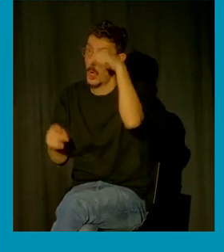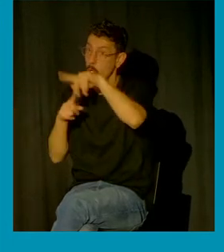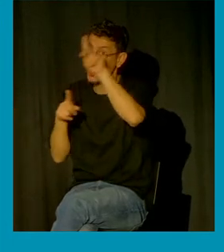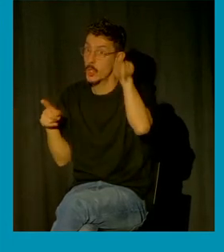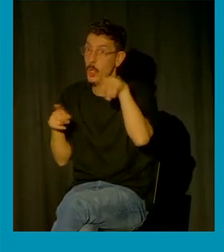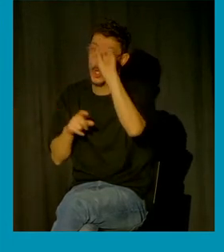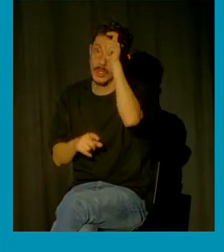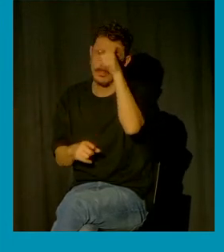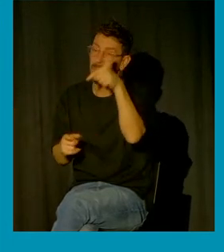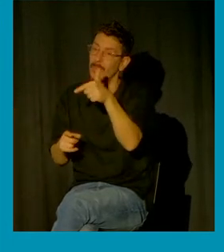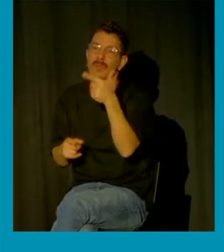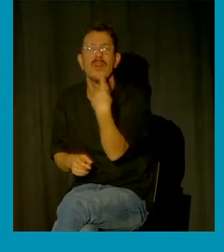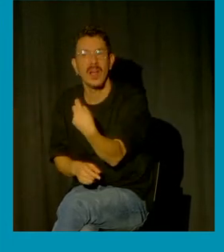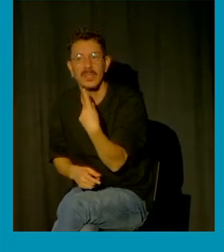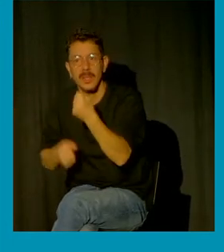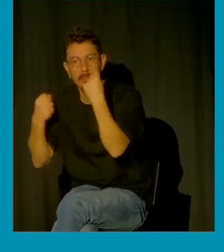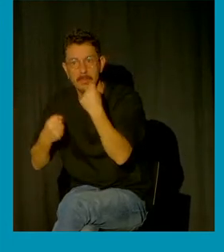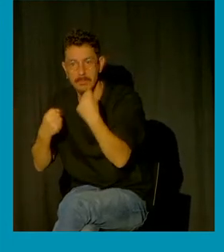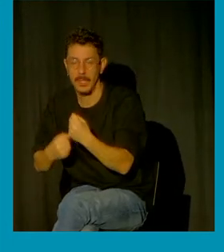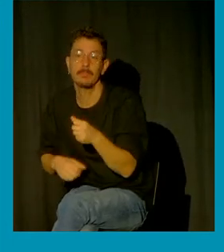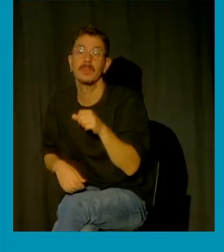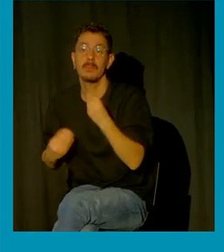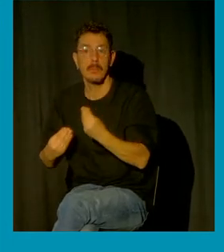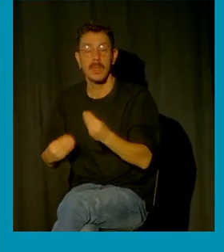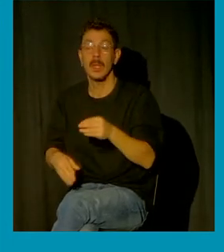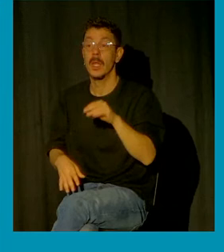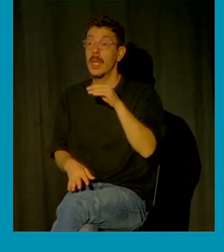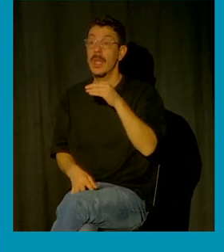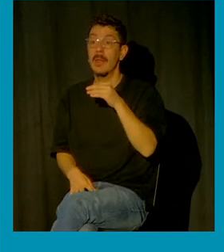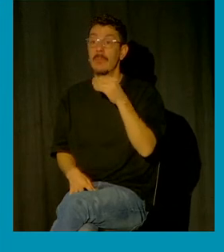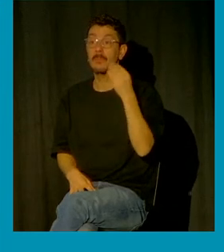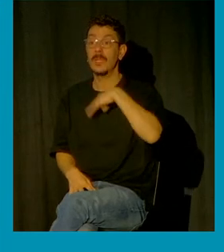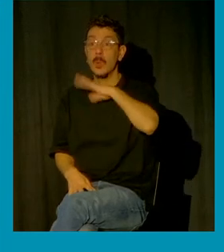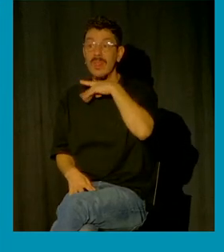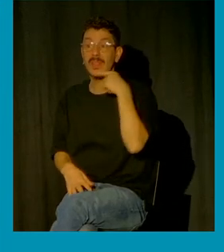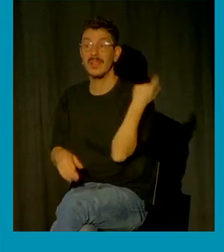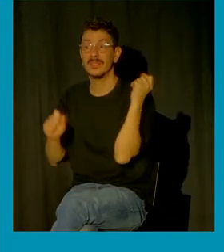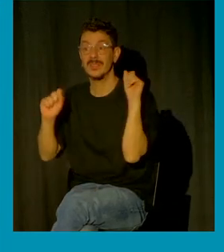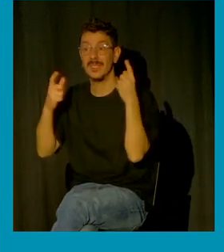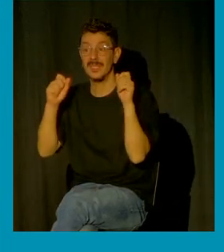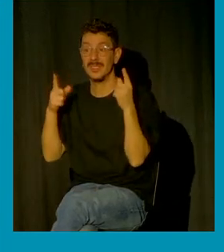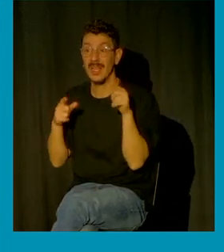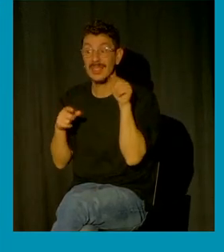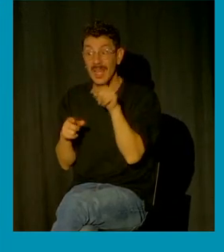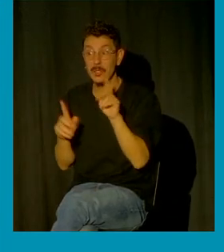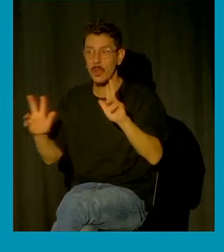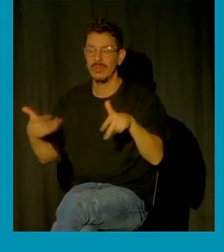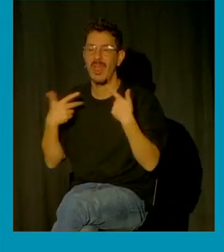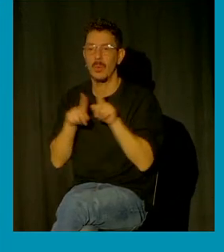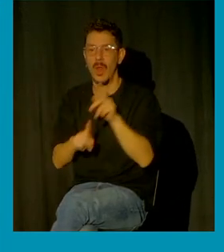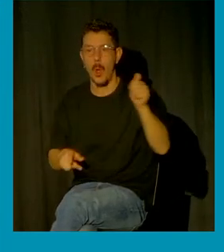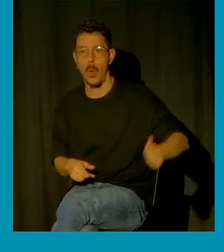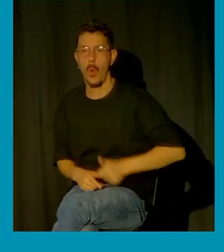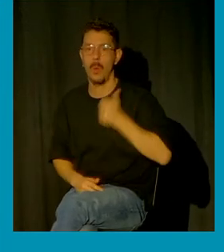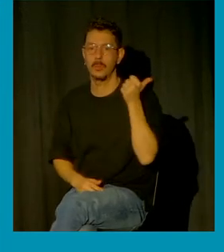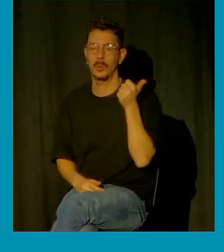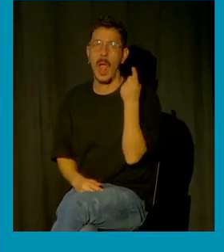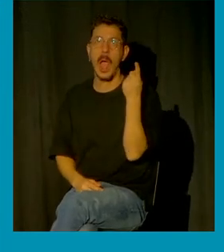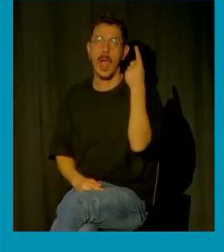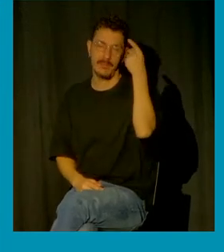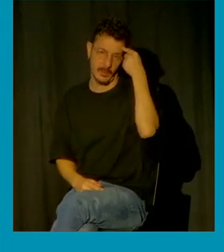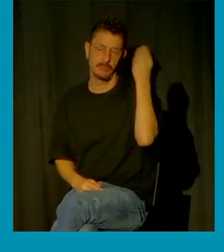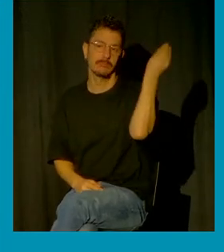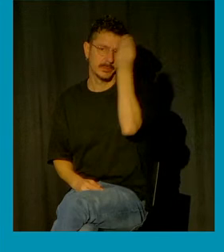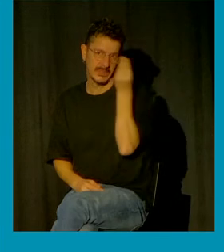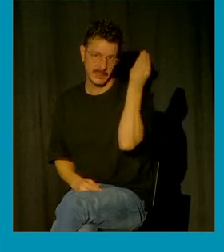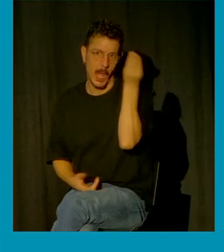digitals són unes violències que ofereixen una gran oportunitat dins del repensar què